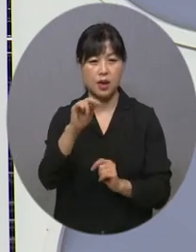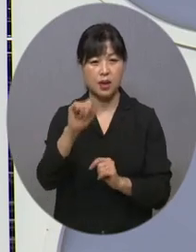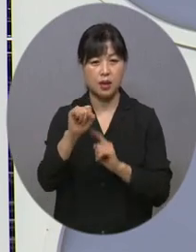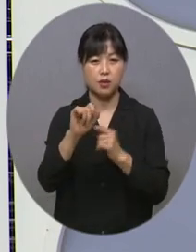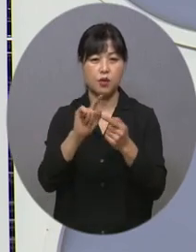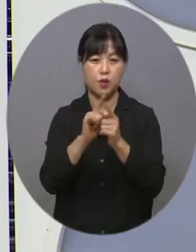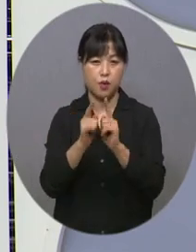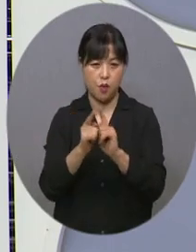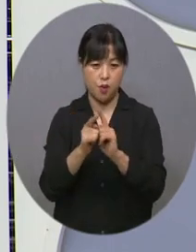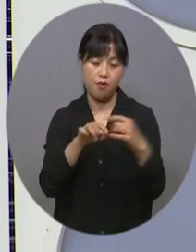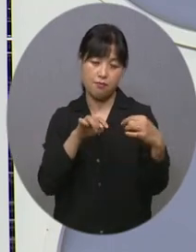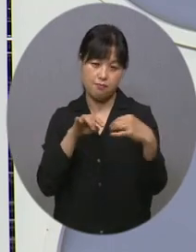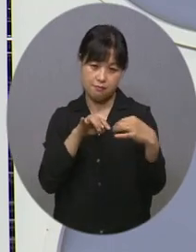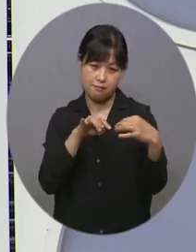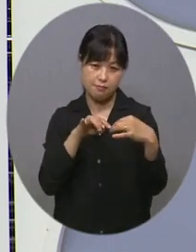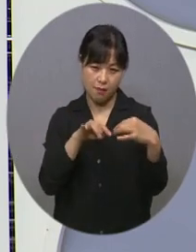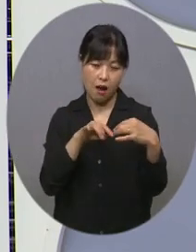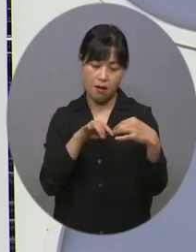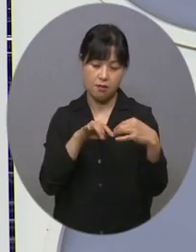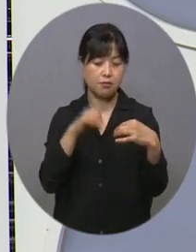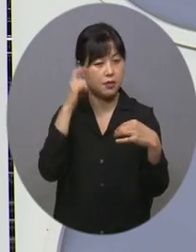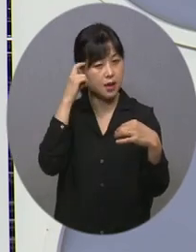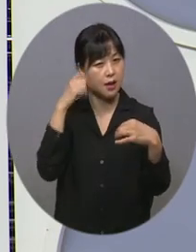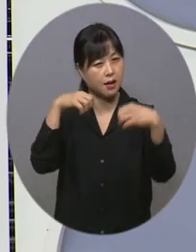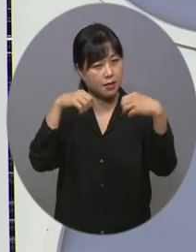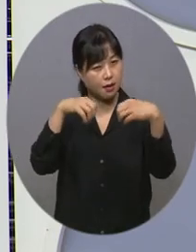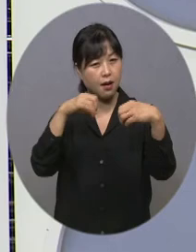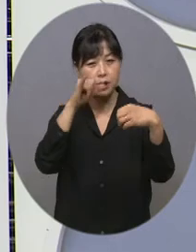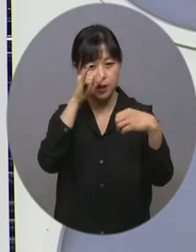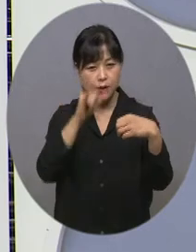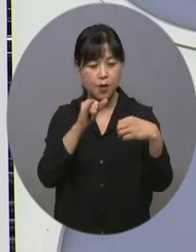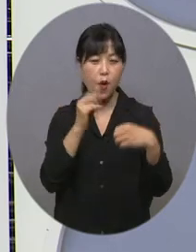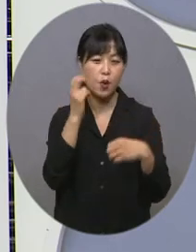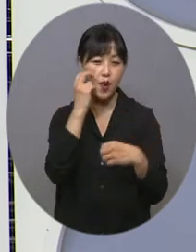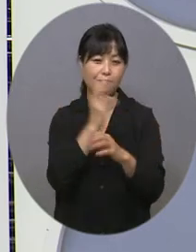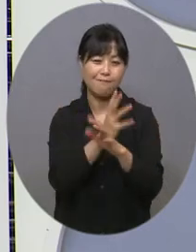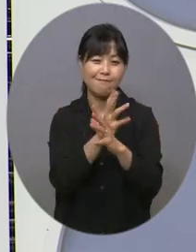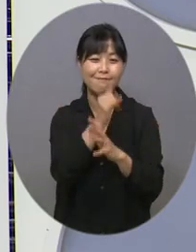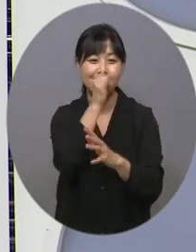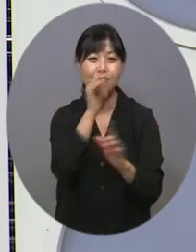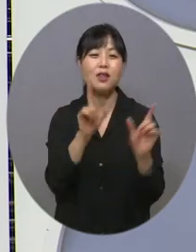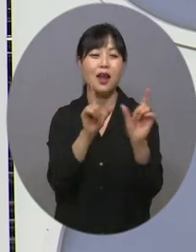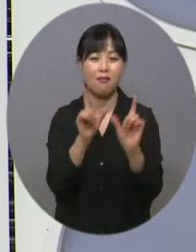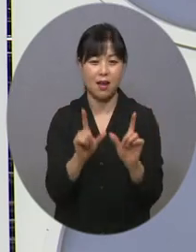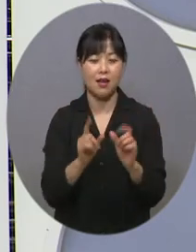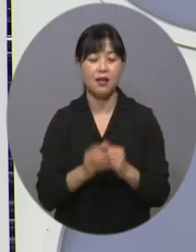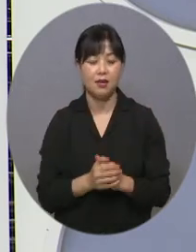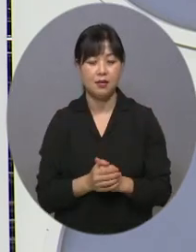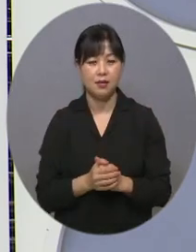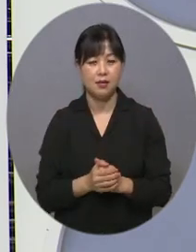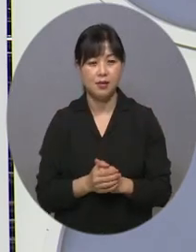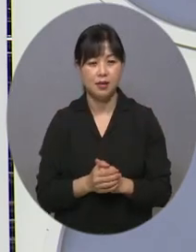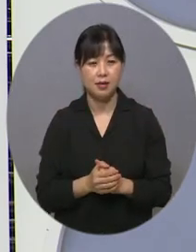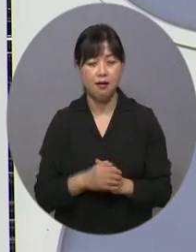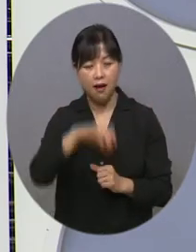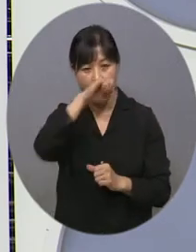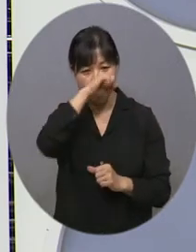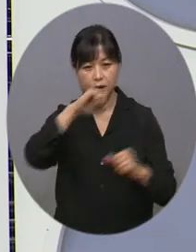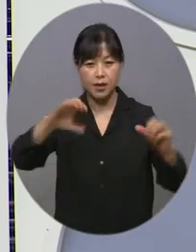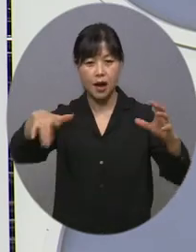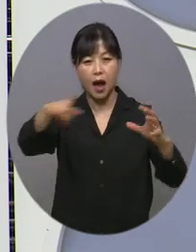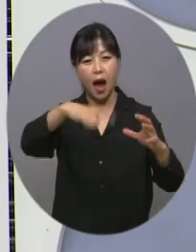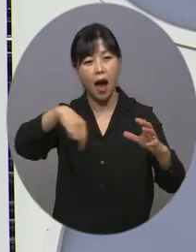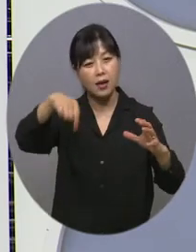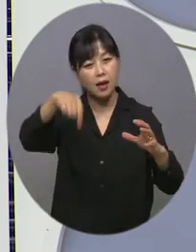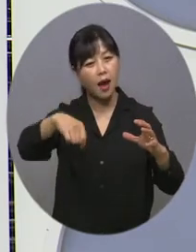서로 실시간으로 서로 의견을 주고받고 뭐 농담도 하고 뭐 그렇게 지냈거든요. 그러니까 교민들하고 소통은 아주 원활하다고 볼